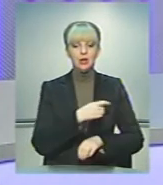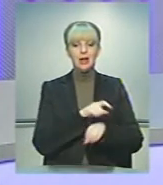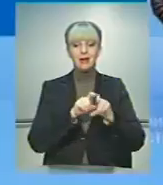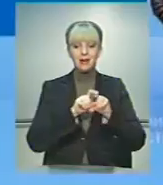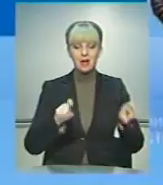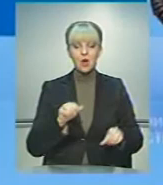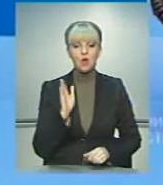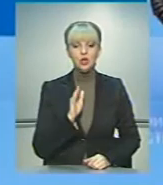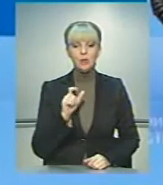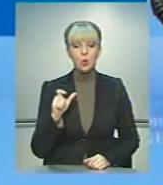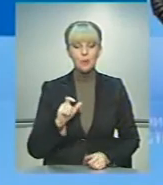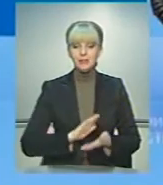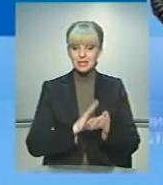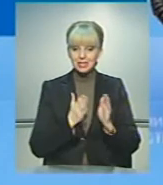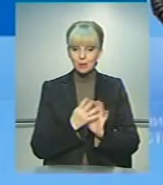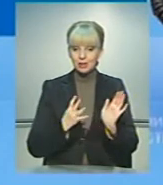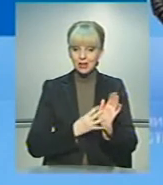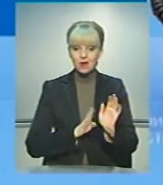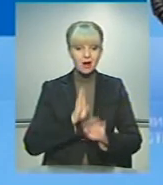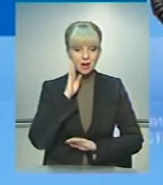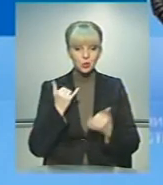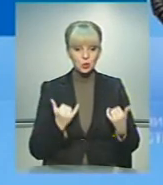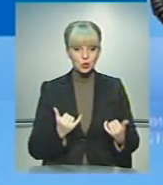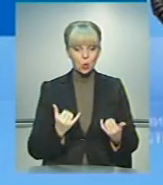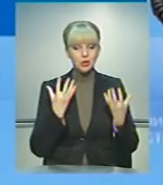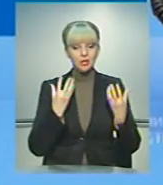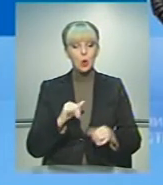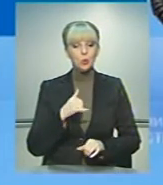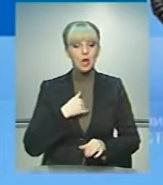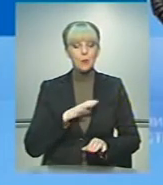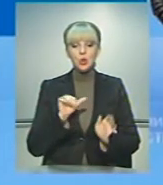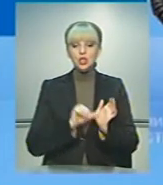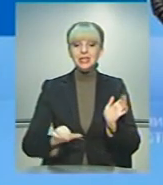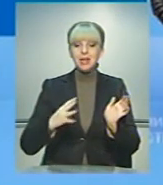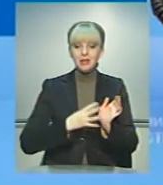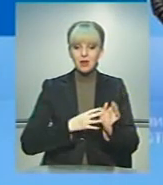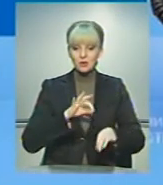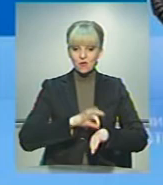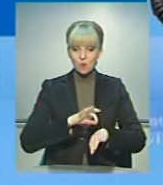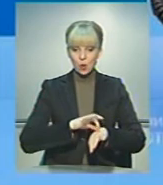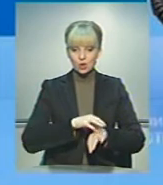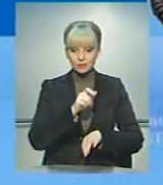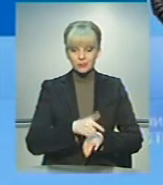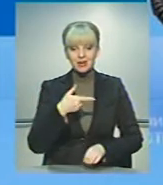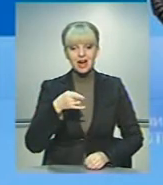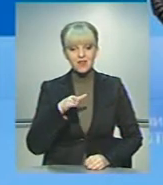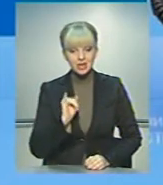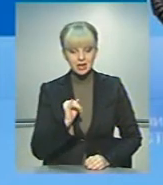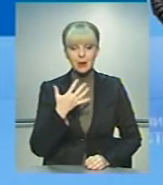Хромюк. Станом на 9 ранку сьогоднішнього дня у нас було 69 хворих, з